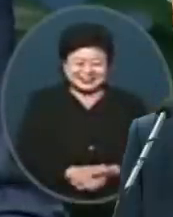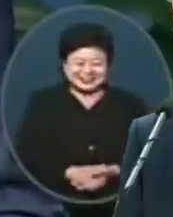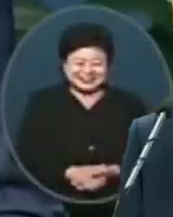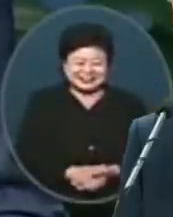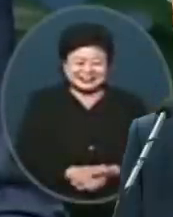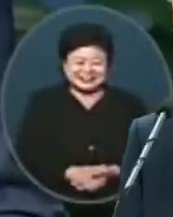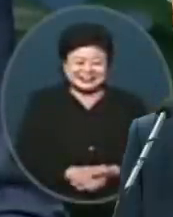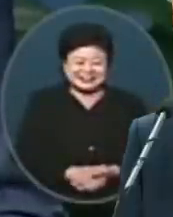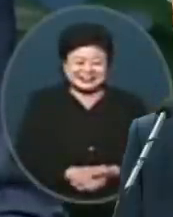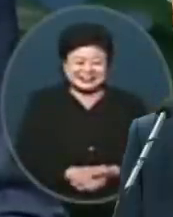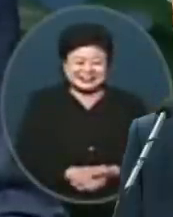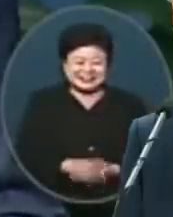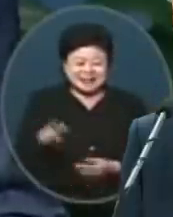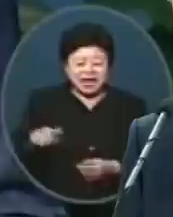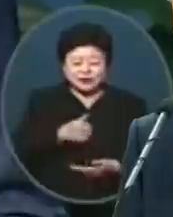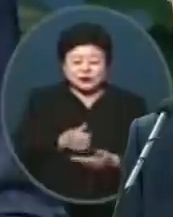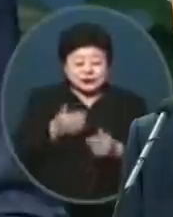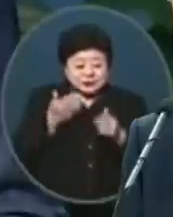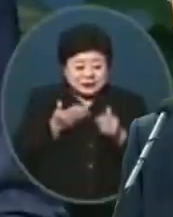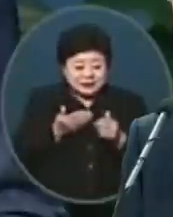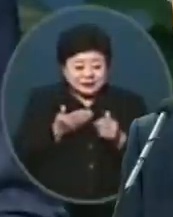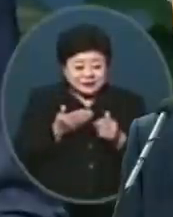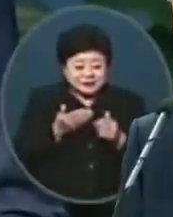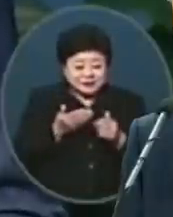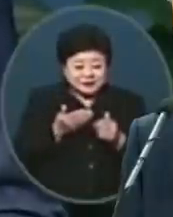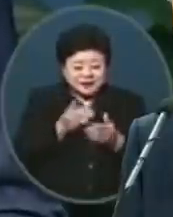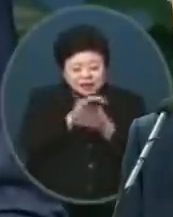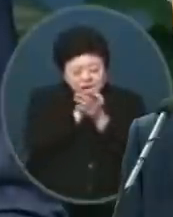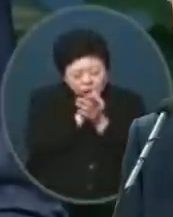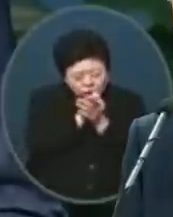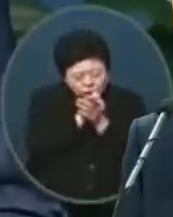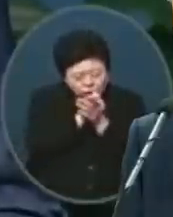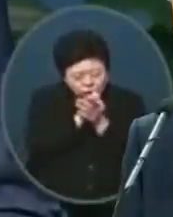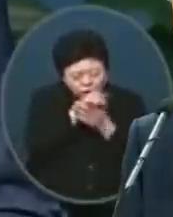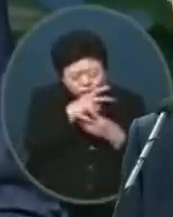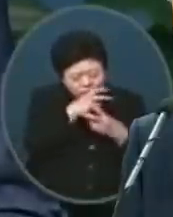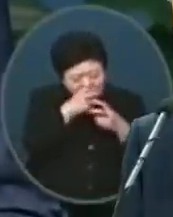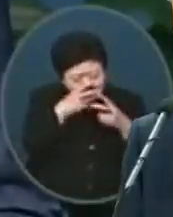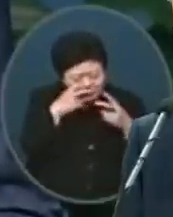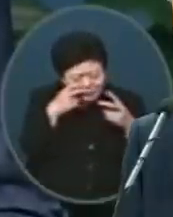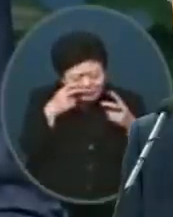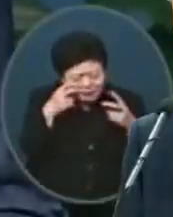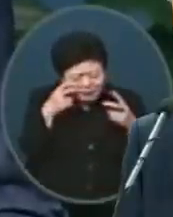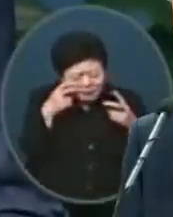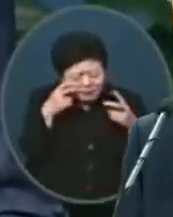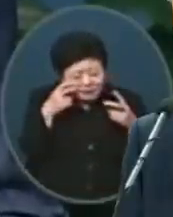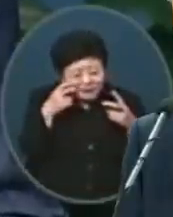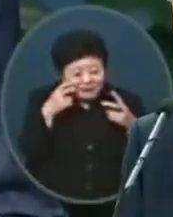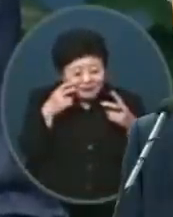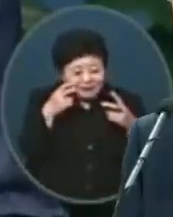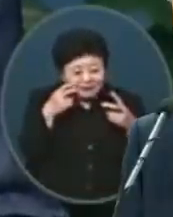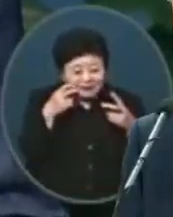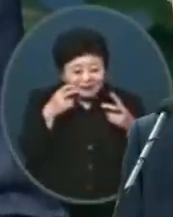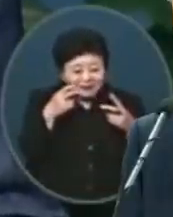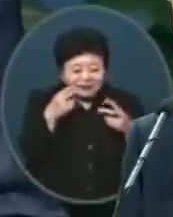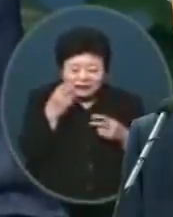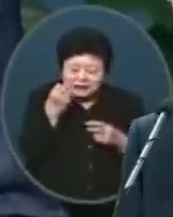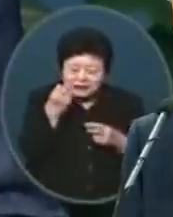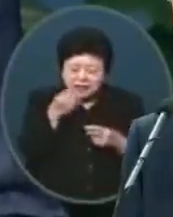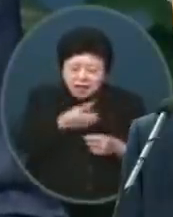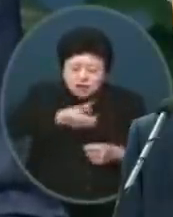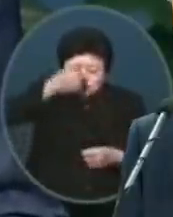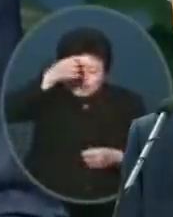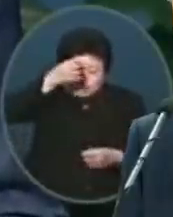그런데 하루 주님께서 제가 기도를 하고 잠을 자는데 아주 요상한 꿈을